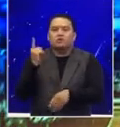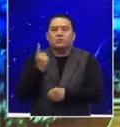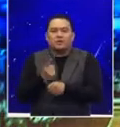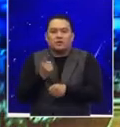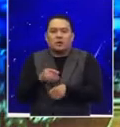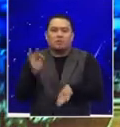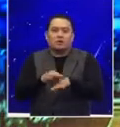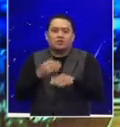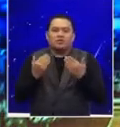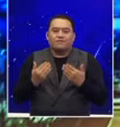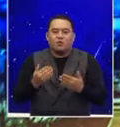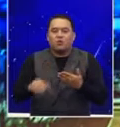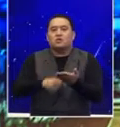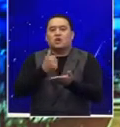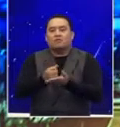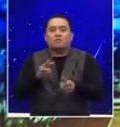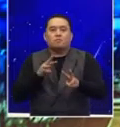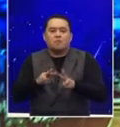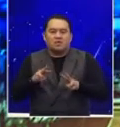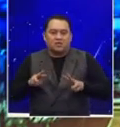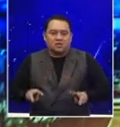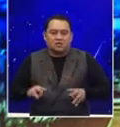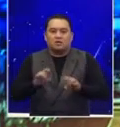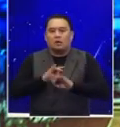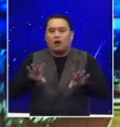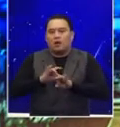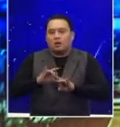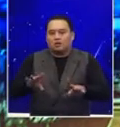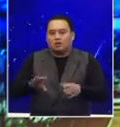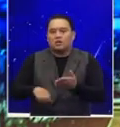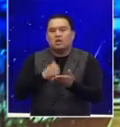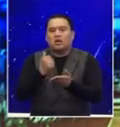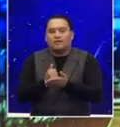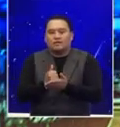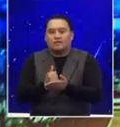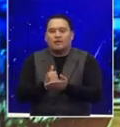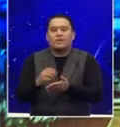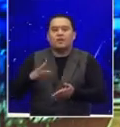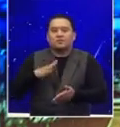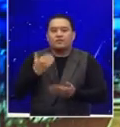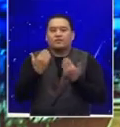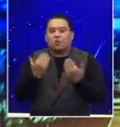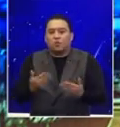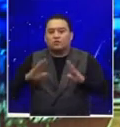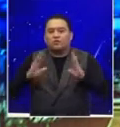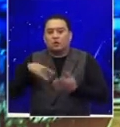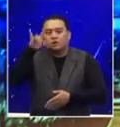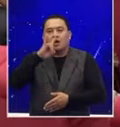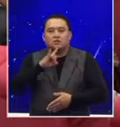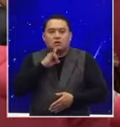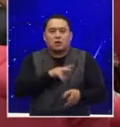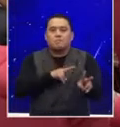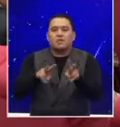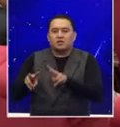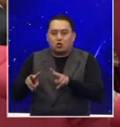болезни обсудили сегодня на правительственном селекторе под председательством премьер-министра РК Аскара Мамина. Ситуация в стране находится